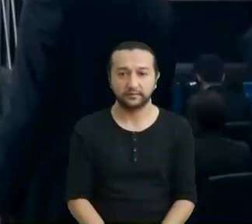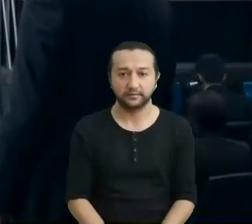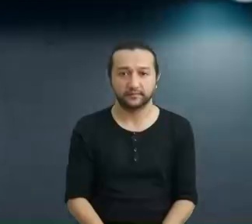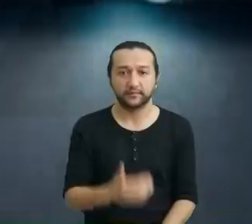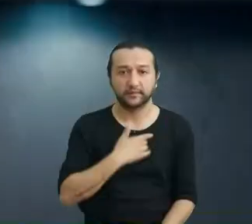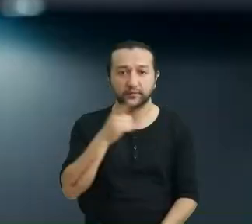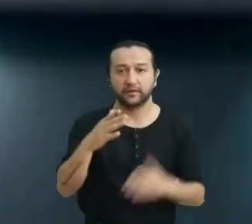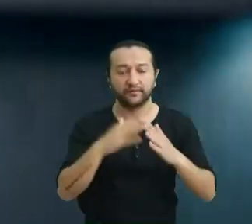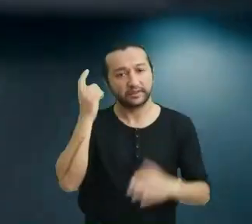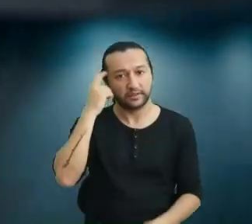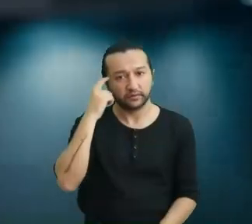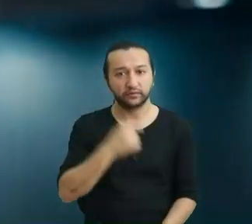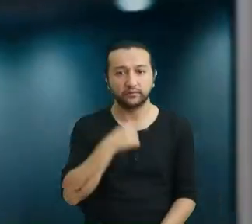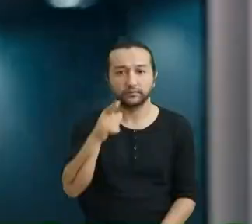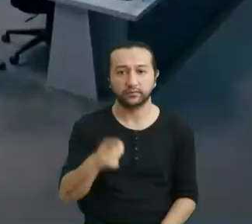Ben bu evi tanıyorum.